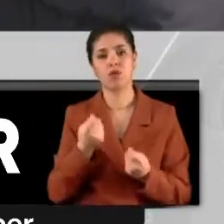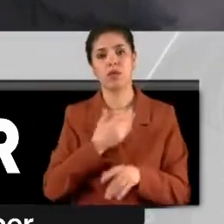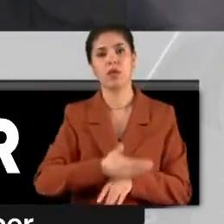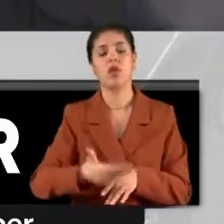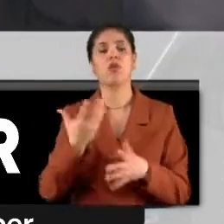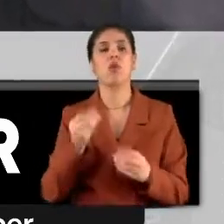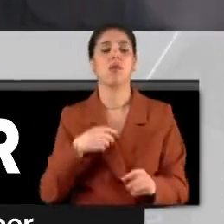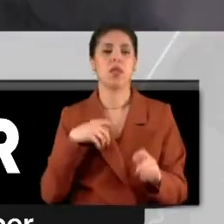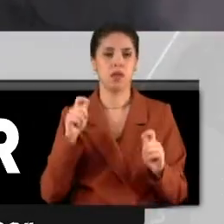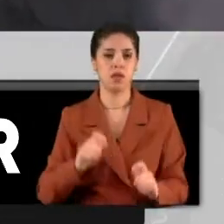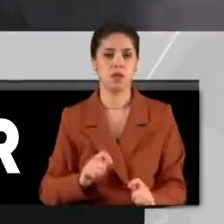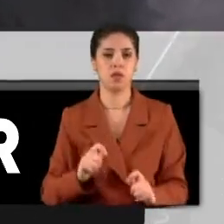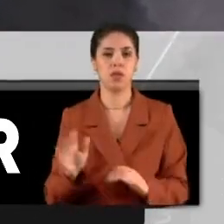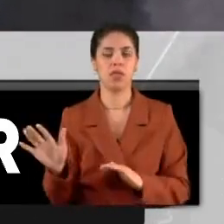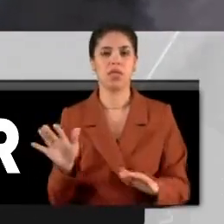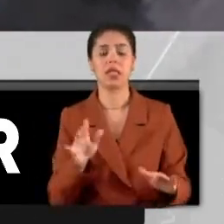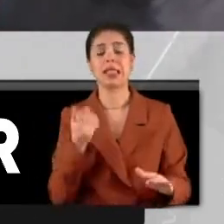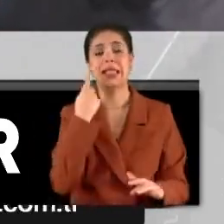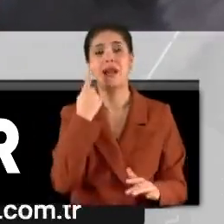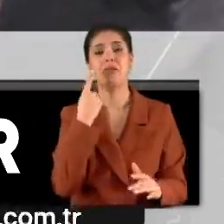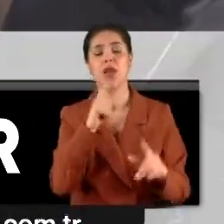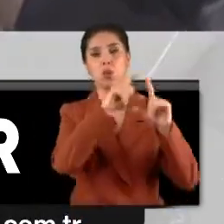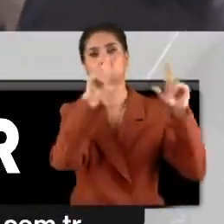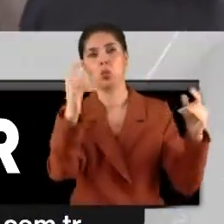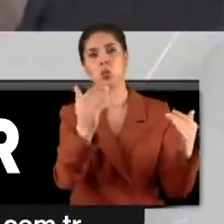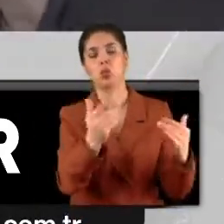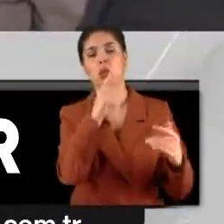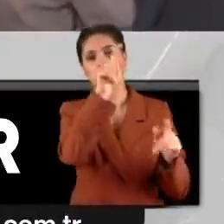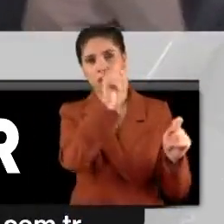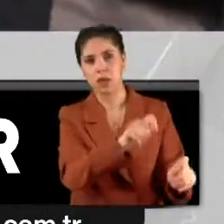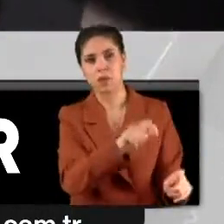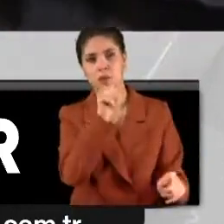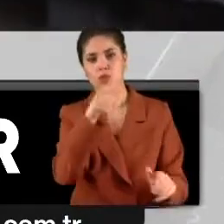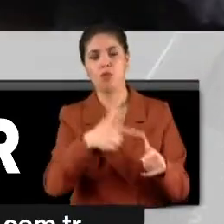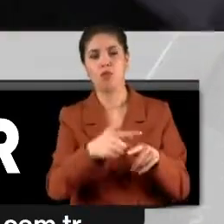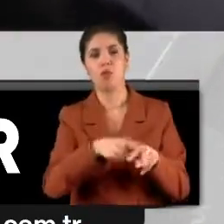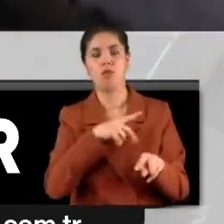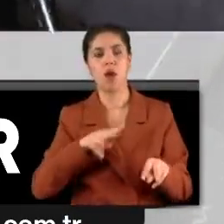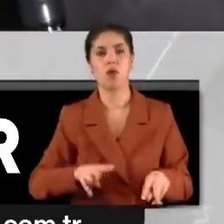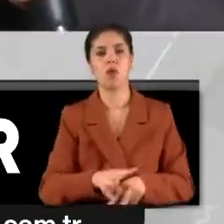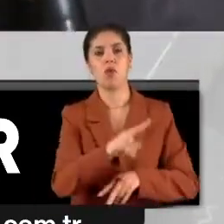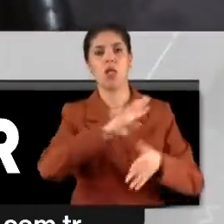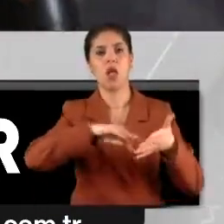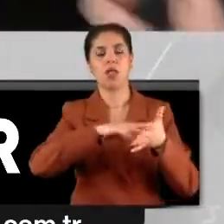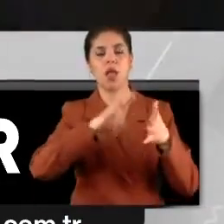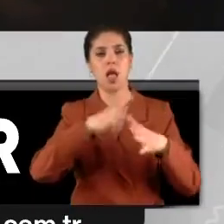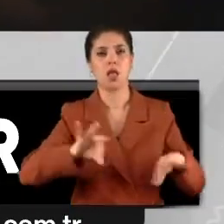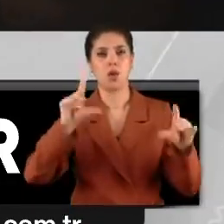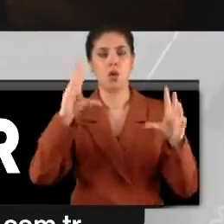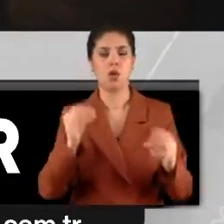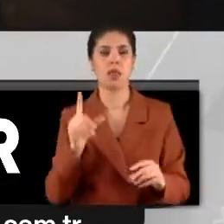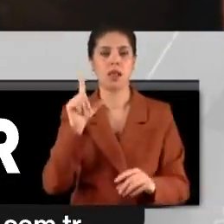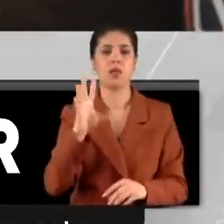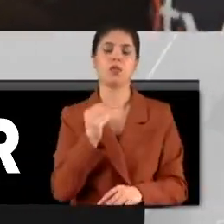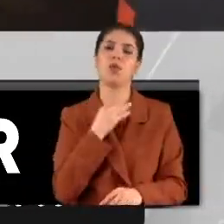kalmadan yapacağız bunu. Devletin kuruluşları bunu edecekler. Ve hızla bu fay zonunu haritalanması gerekiyor. Peki, çok teşekkür